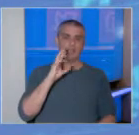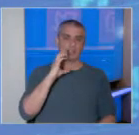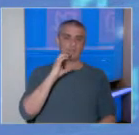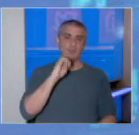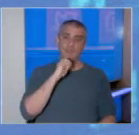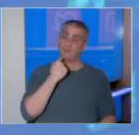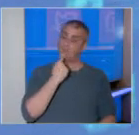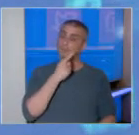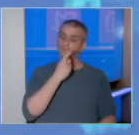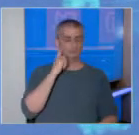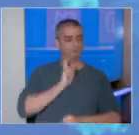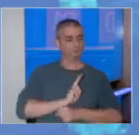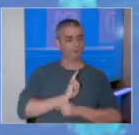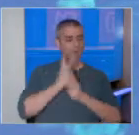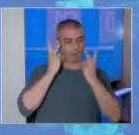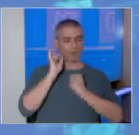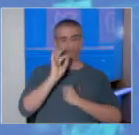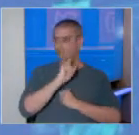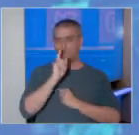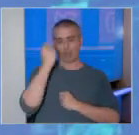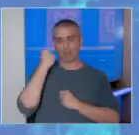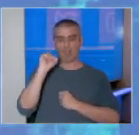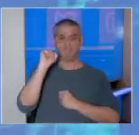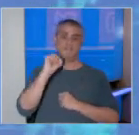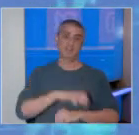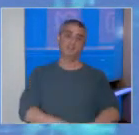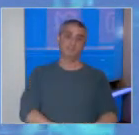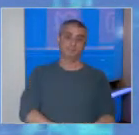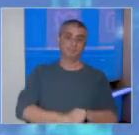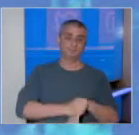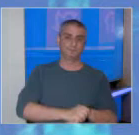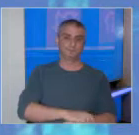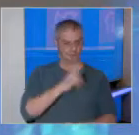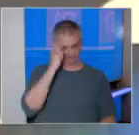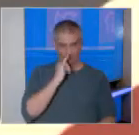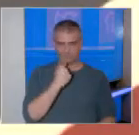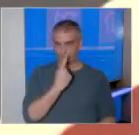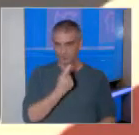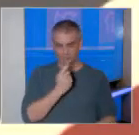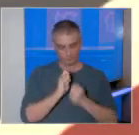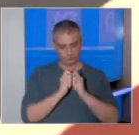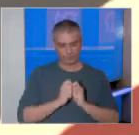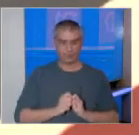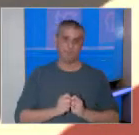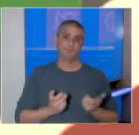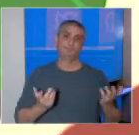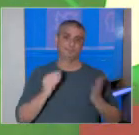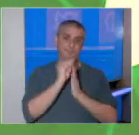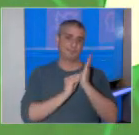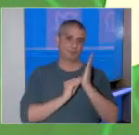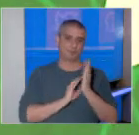מריח, שהיא אומרת שהיא עמדה על העקרונות שלה ולא הפרה אותה. ואתם מבינים מה זה אומר. שינויים